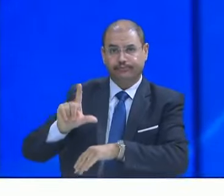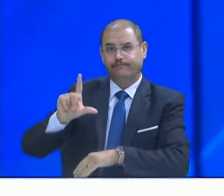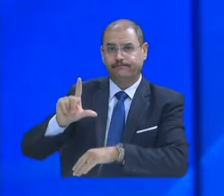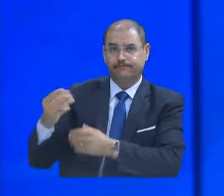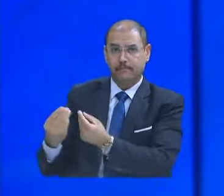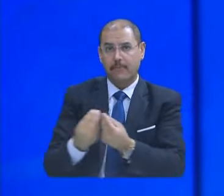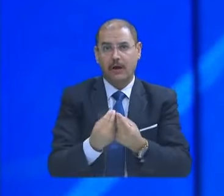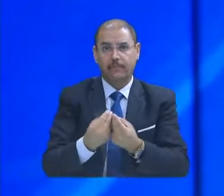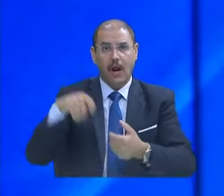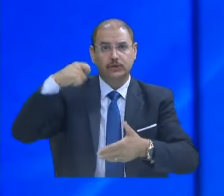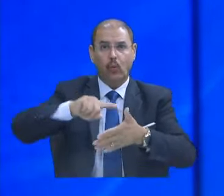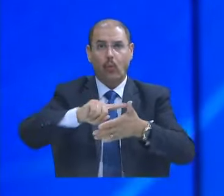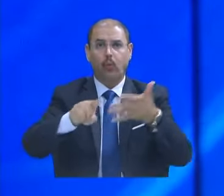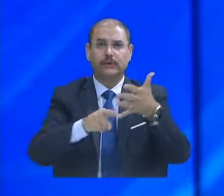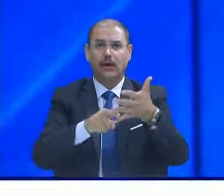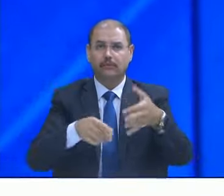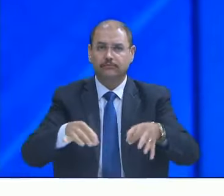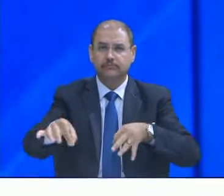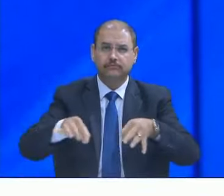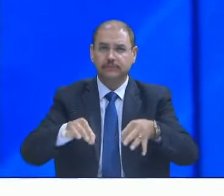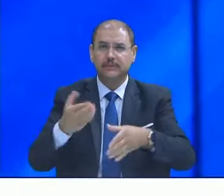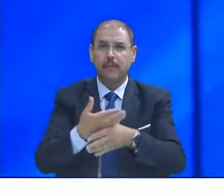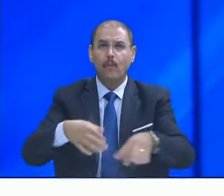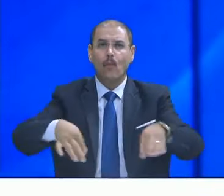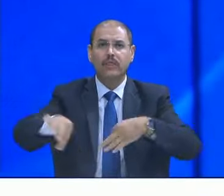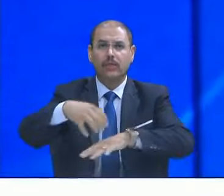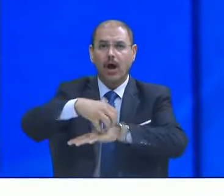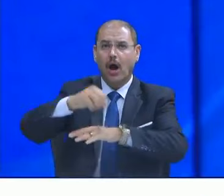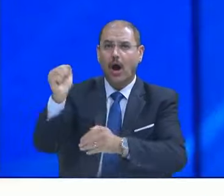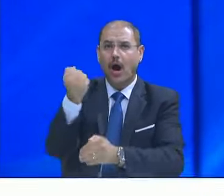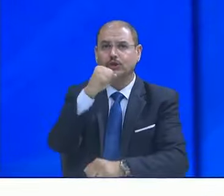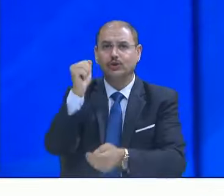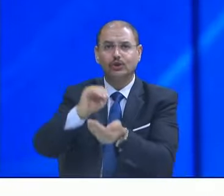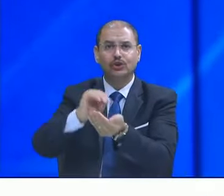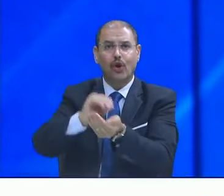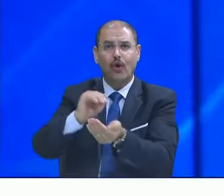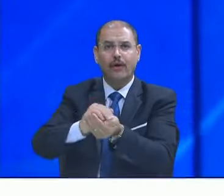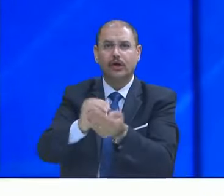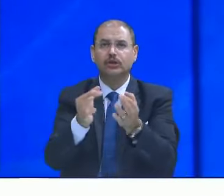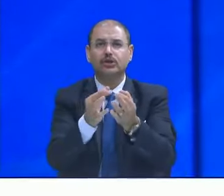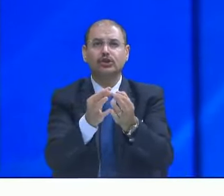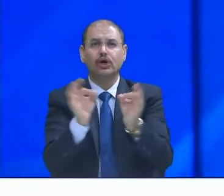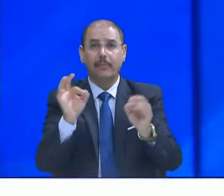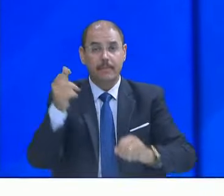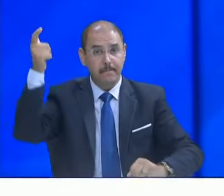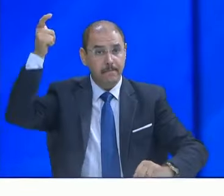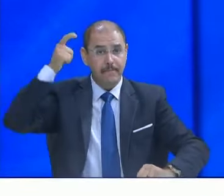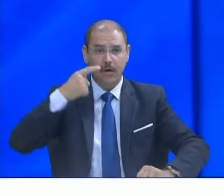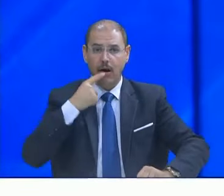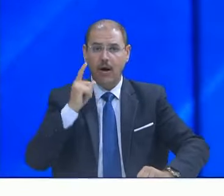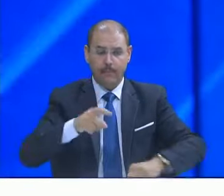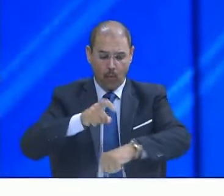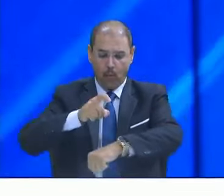على خطوات تنفيذ مخطط عجلون الشمولي مشيرا جلالته الى اهميه تسريع التنفيذ وفق الاطار